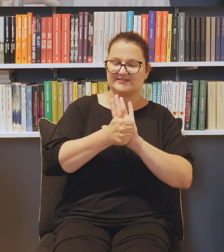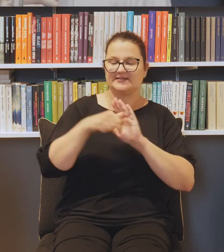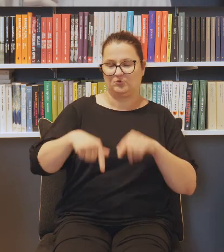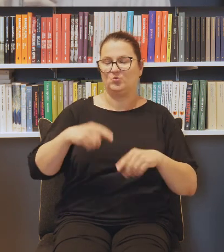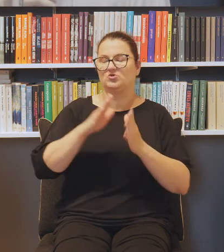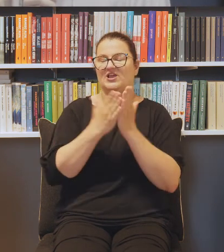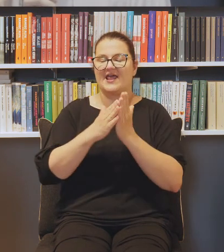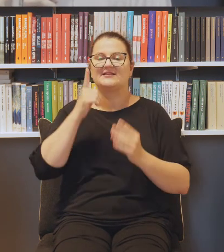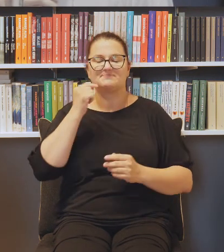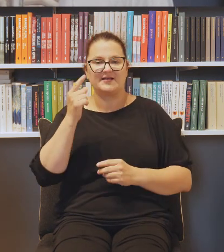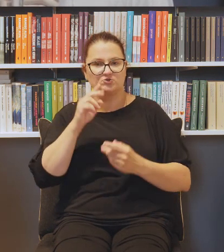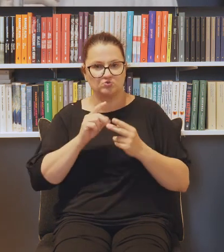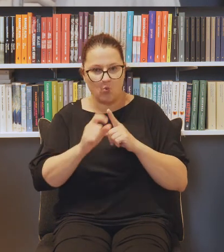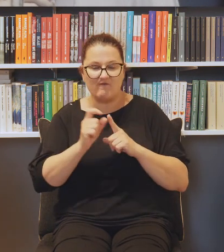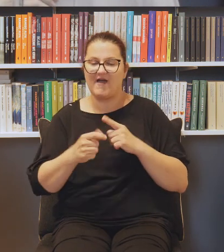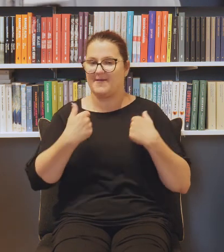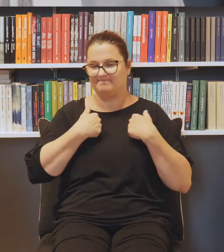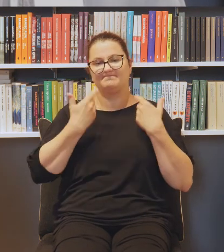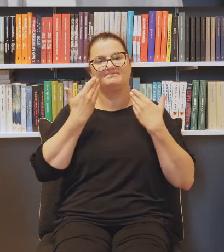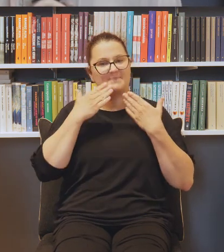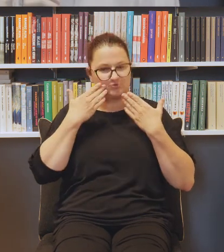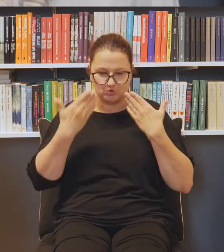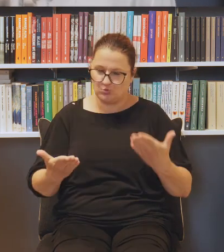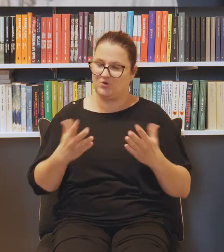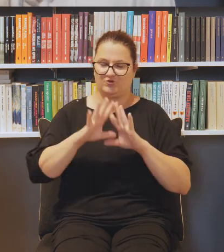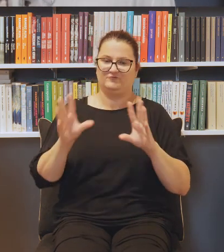Słowa. I z mojej strony to wszystko i jeszcze raz bardzo